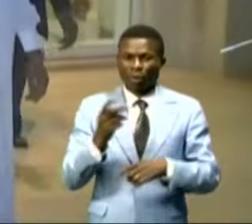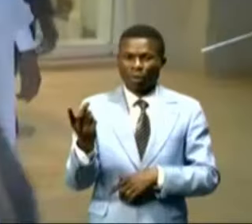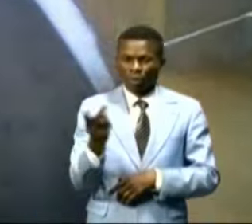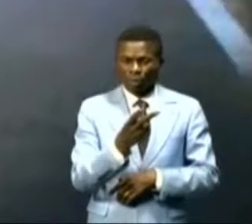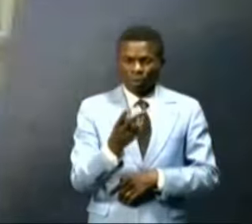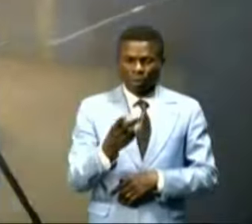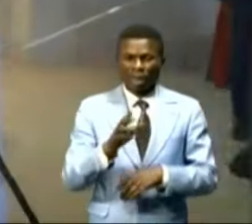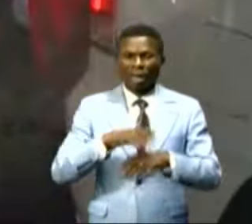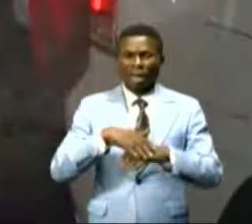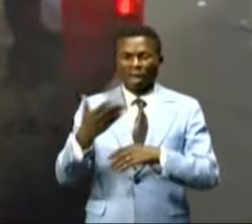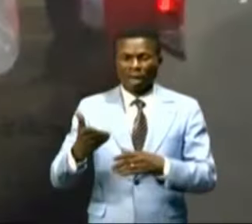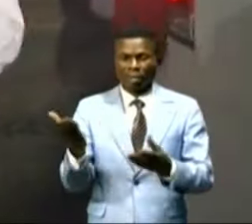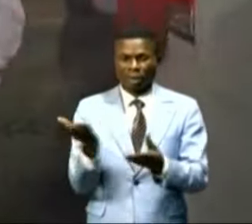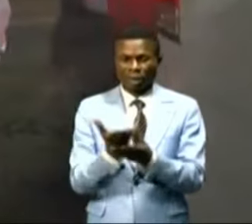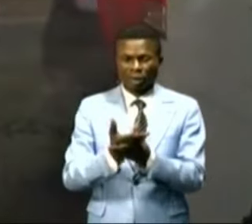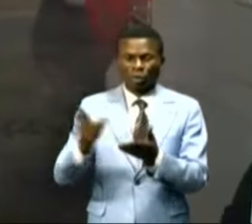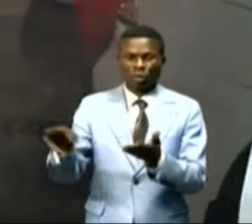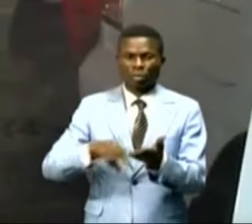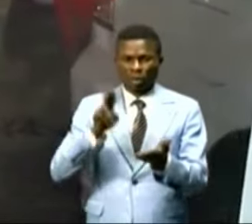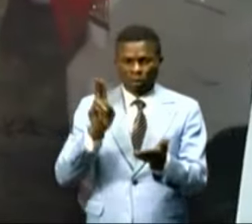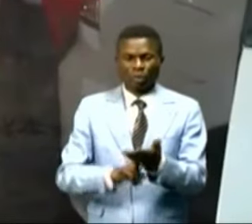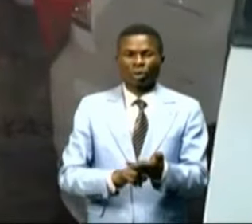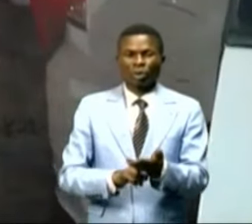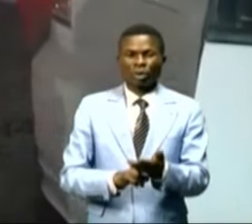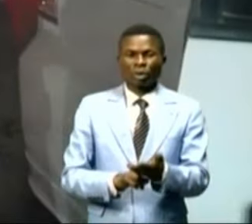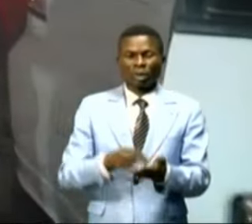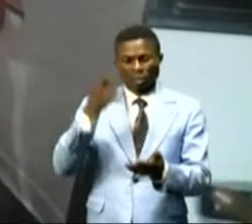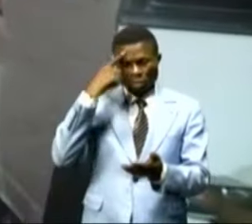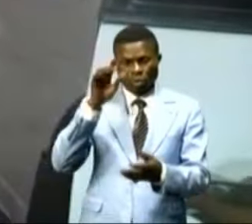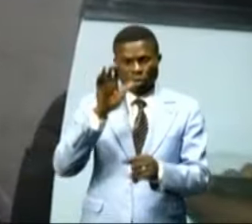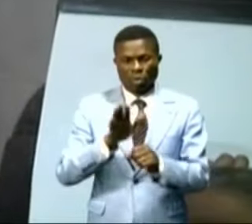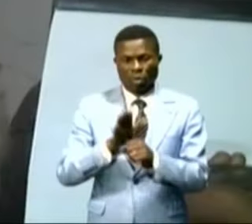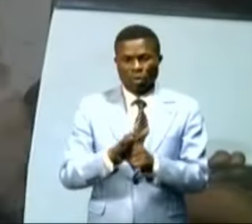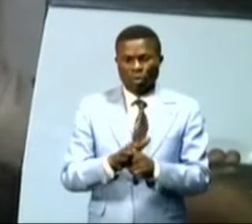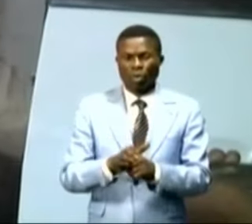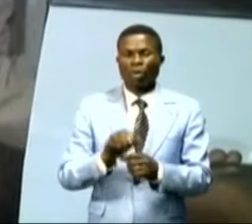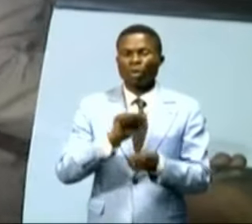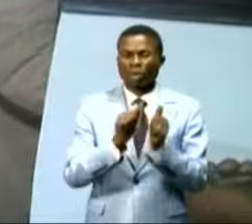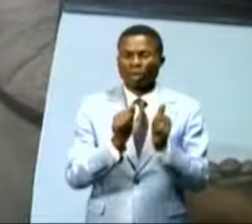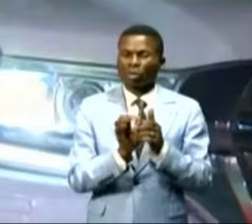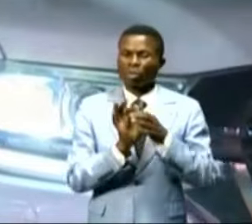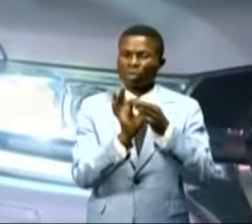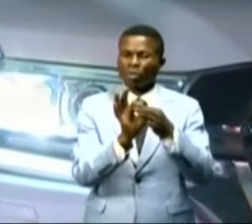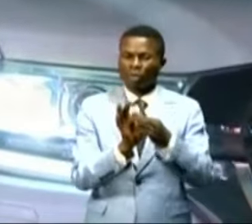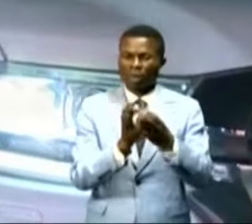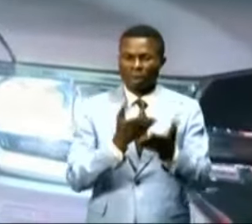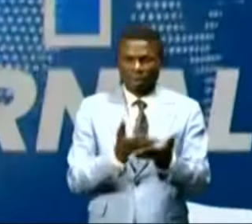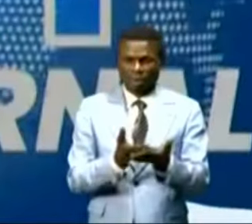suivi d'une cérémonie de signature de plusieurs accords de coopération.